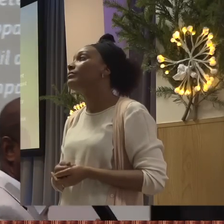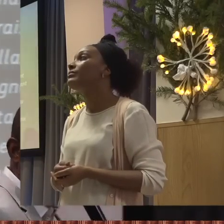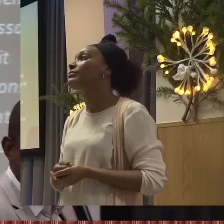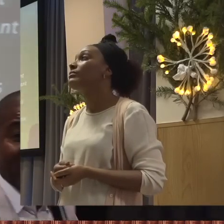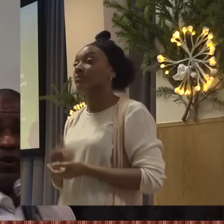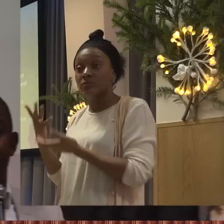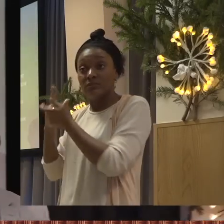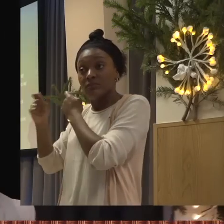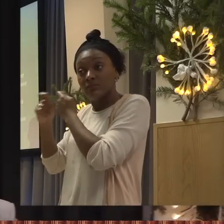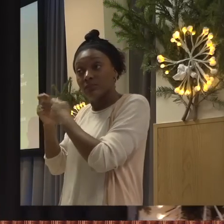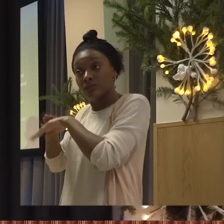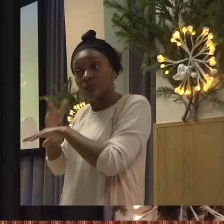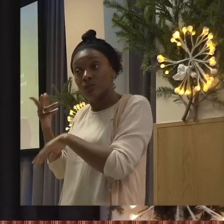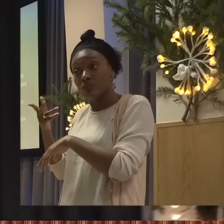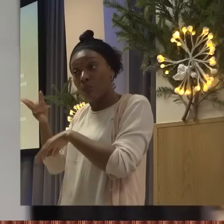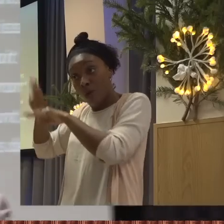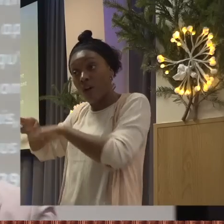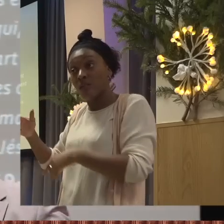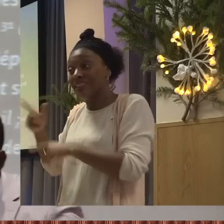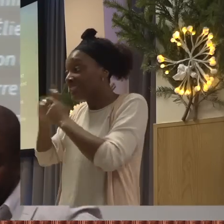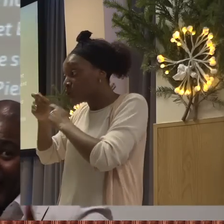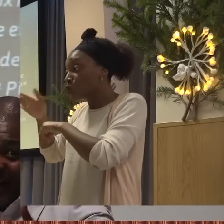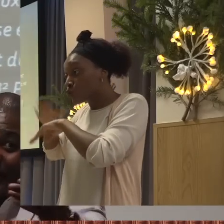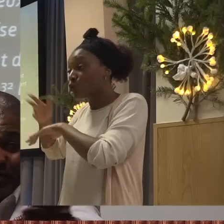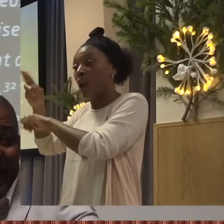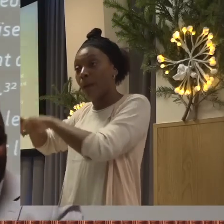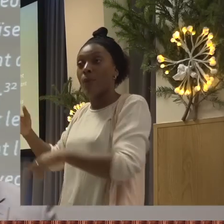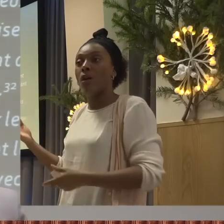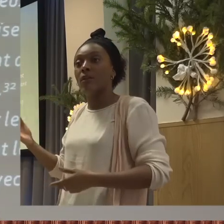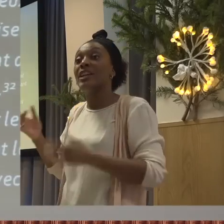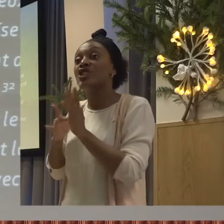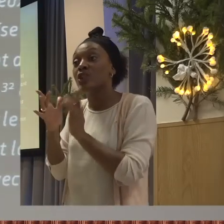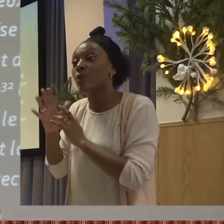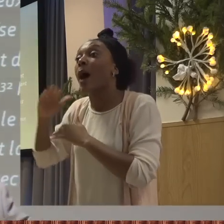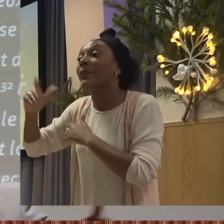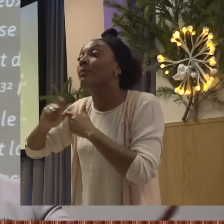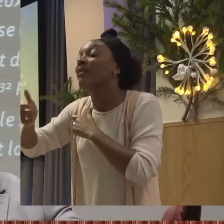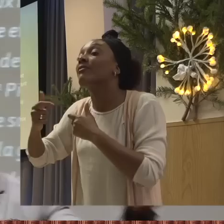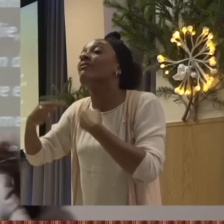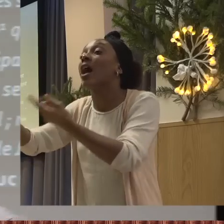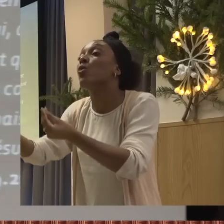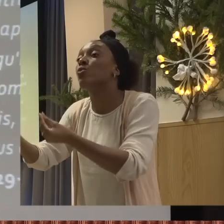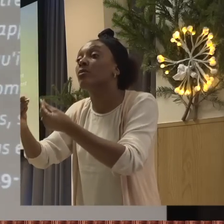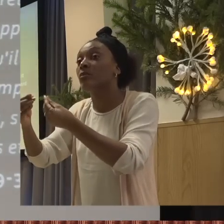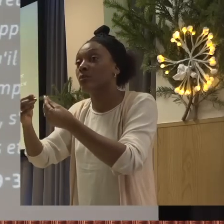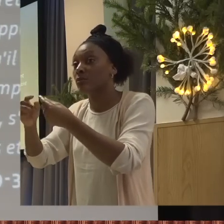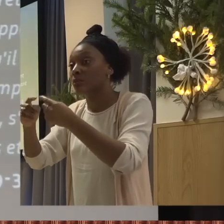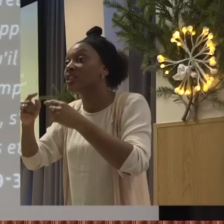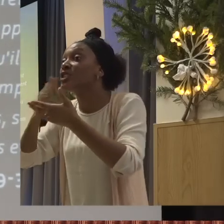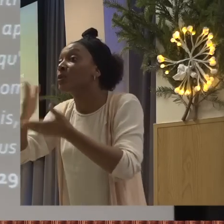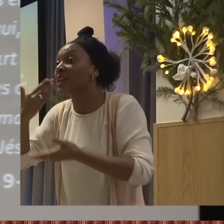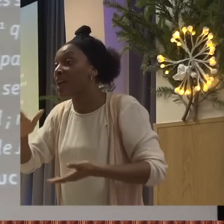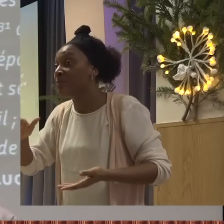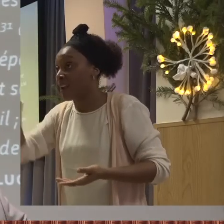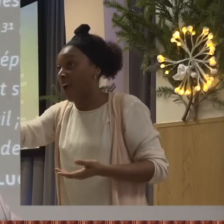Il parlait de sa mort. Et Jésus est en train d'aller à Jérusalem. Un chemin de non-retour.